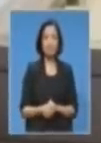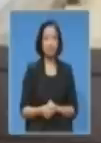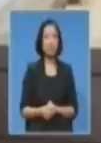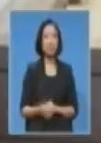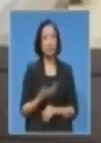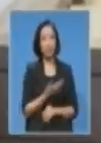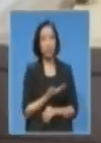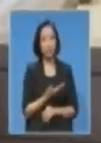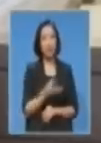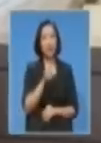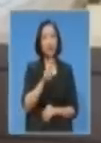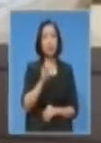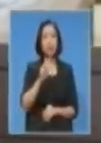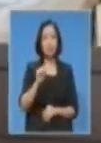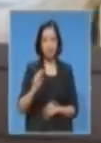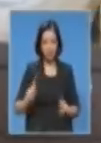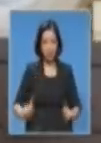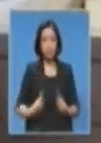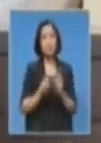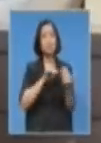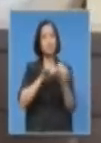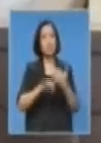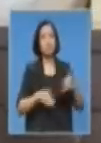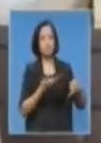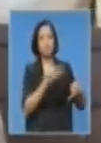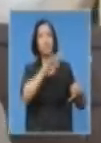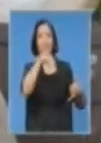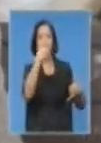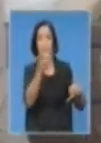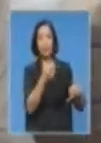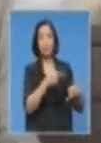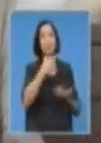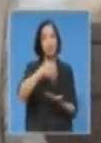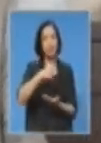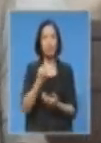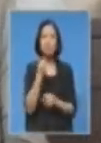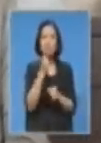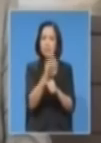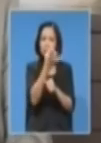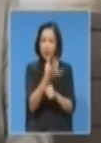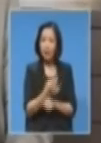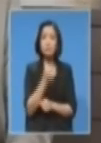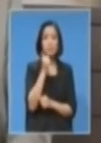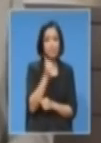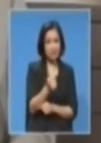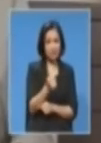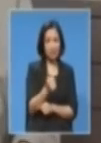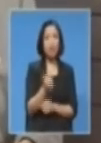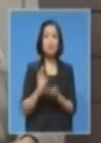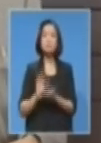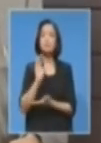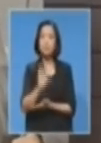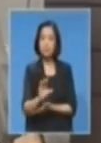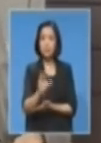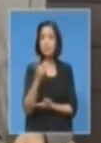รีว่าการกระทรวงคมนาคมก่อนครับว่าสิ่งใดที่ท่านเห็นว่าทำไปแล้ว มันออกมาดีทำไปแล้วลงทุนไป